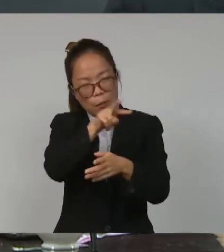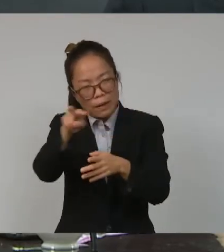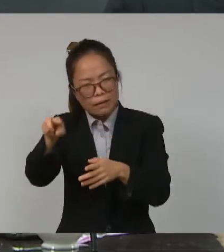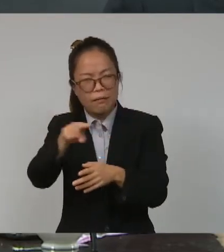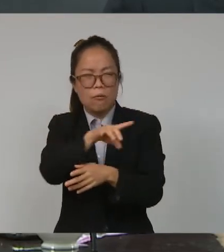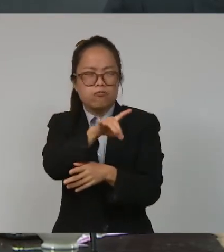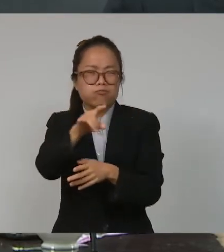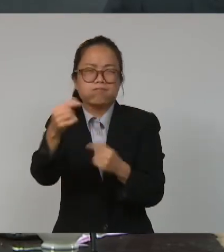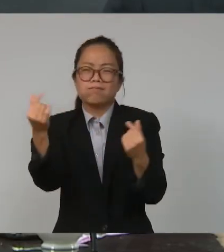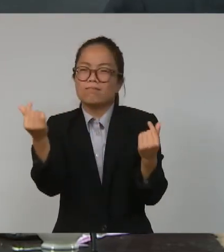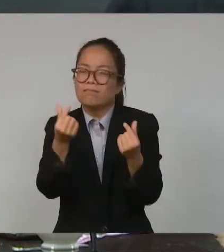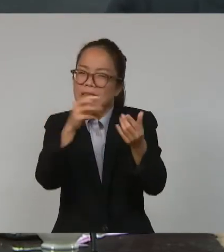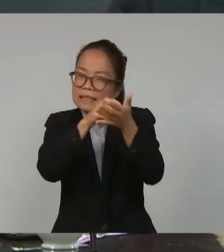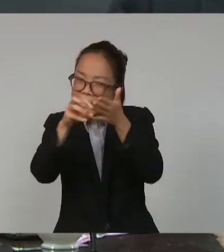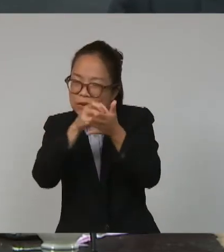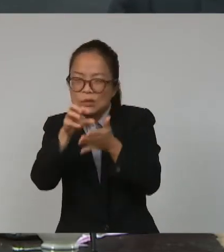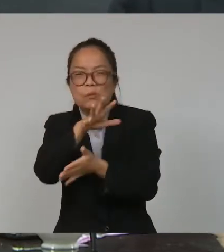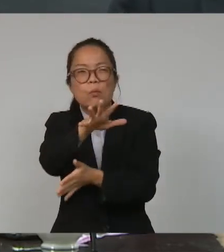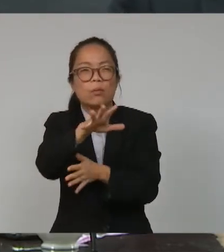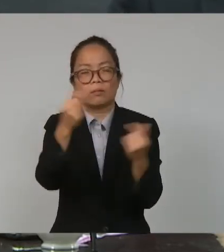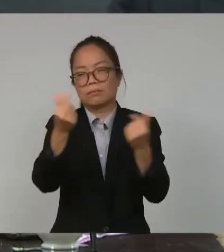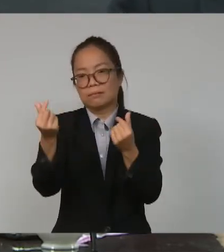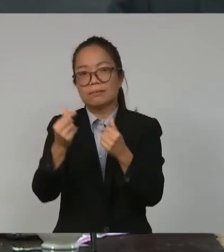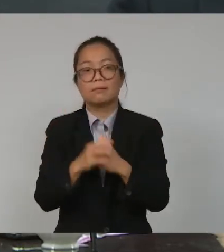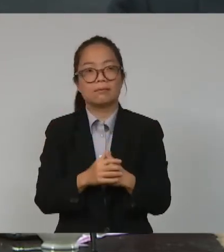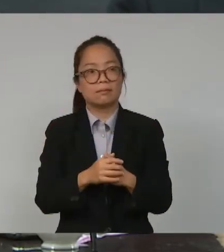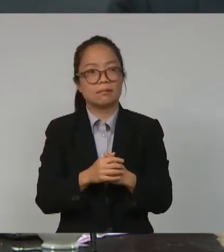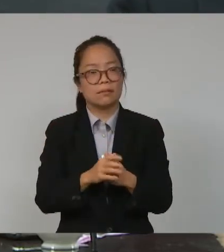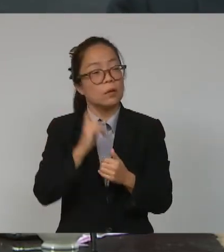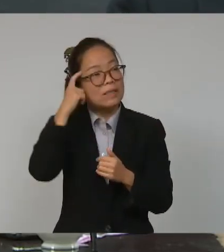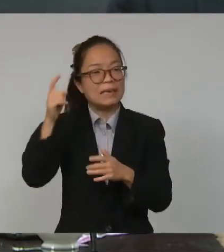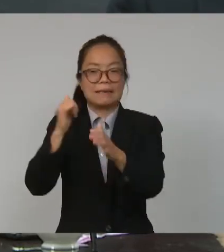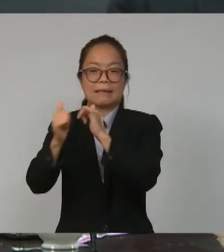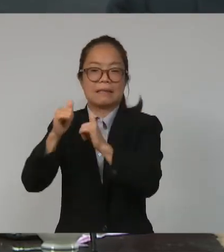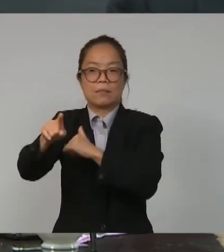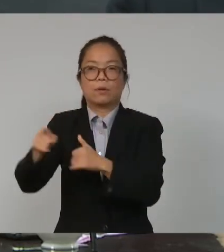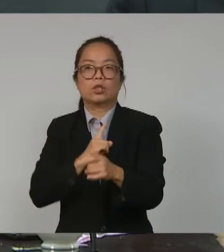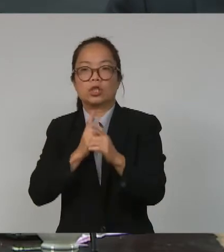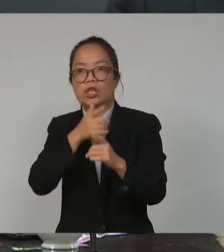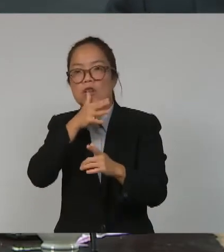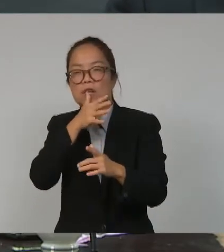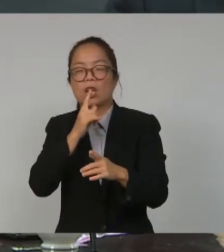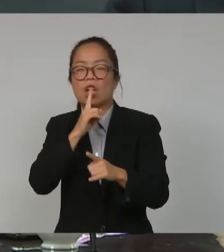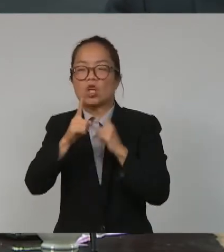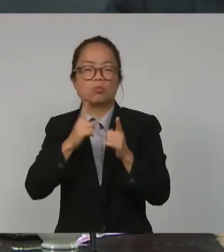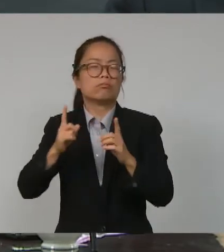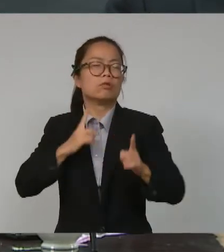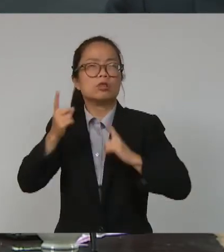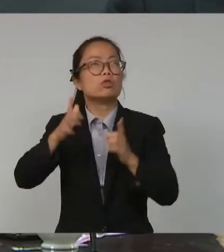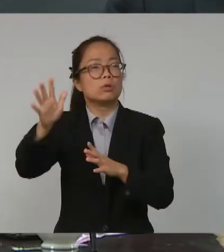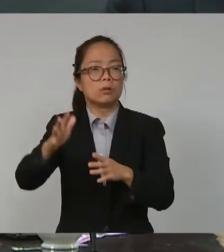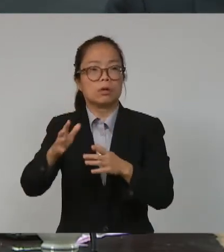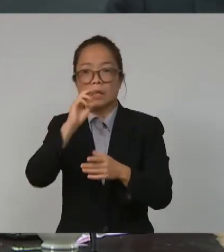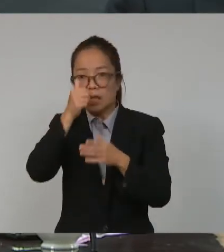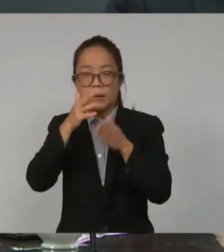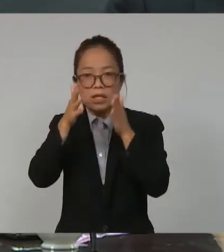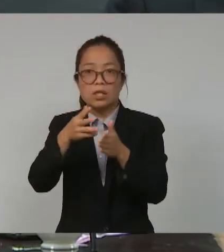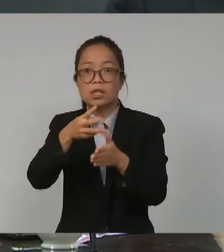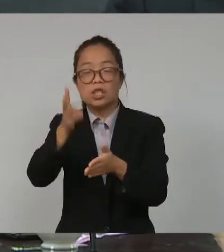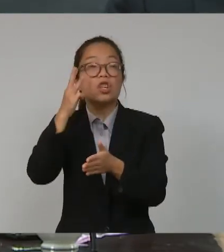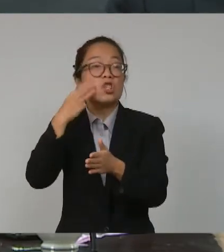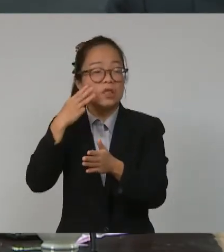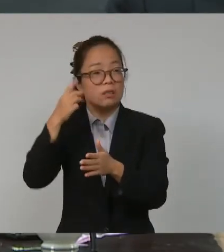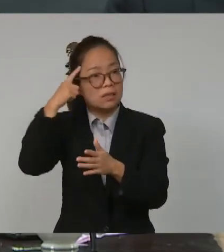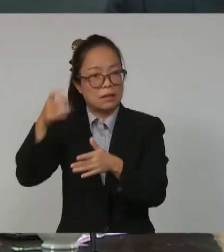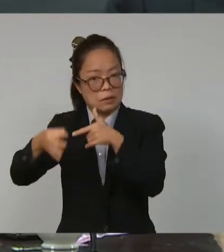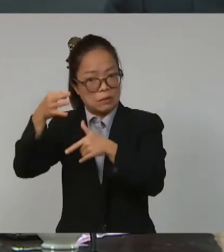似的一些脉络哈。那我想这也是人民的言论自由的一部分啊，尤其政治言论应该是属于高价值